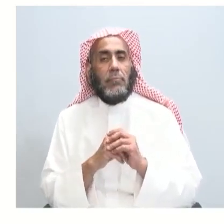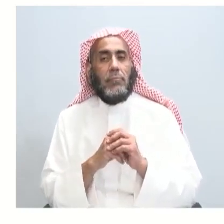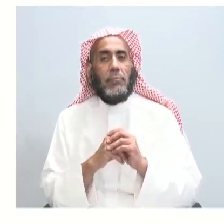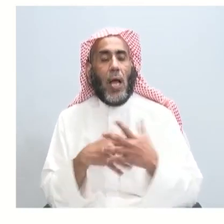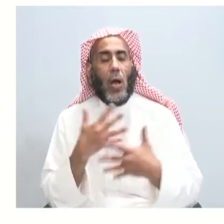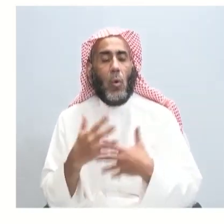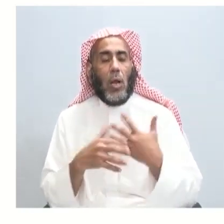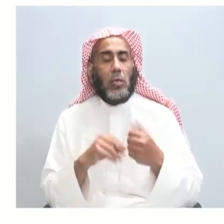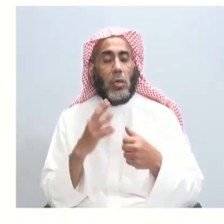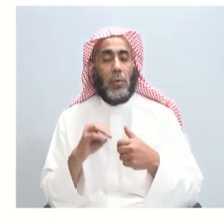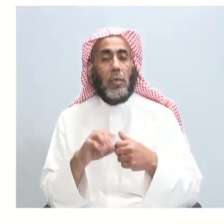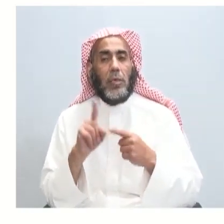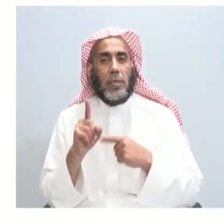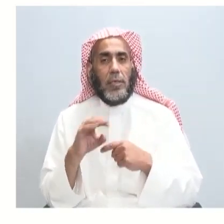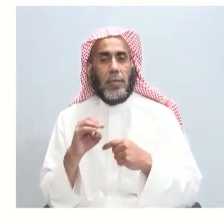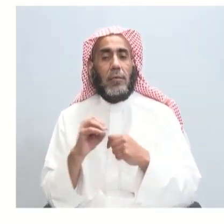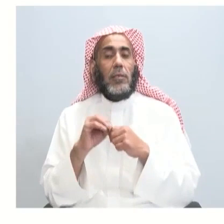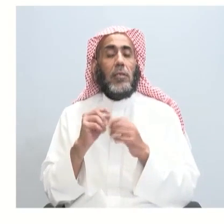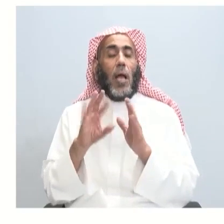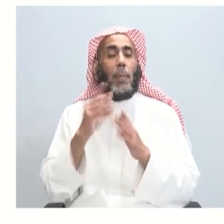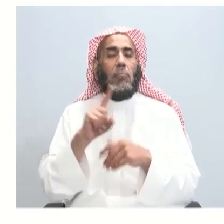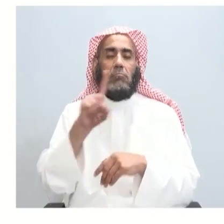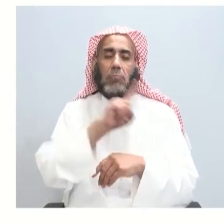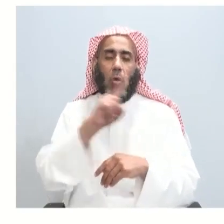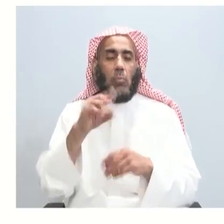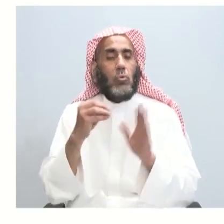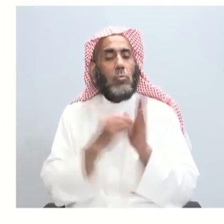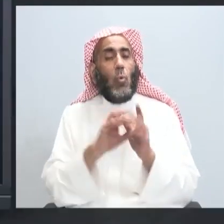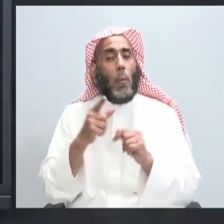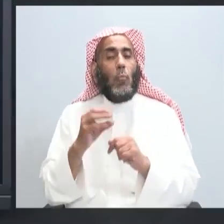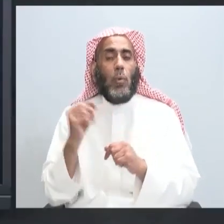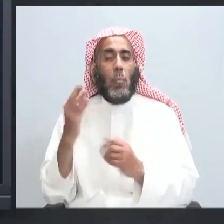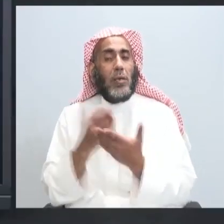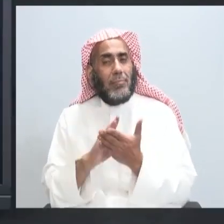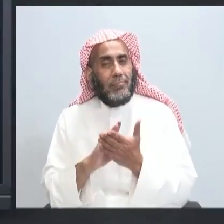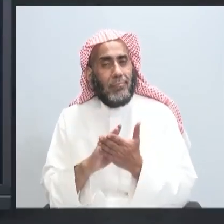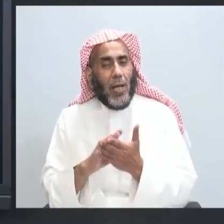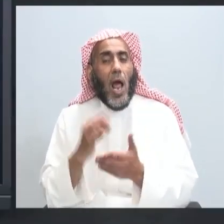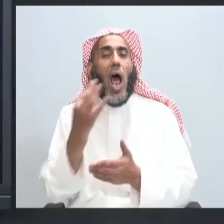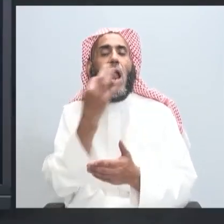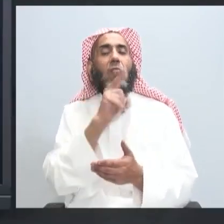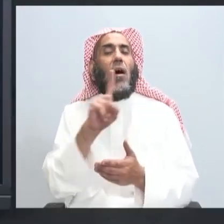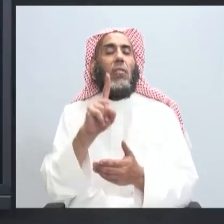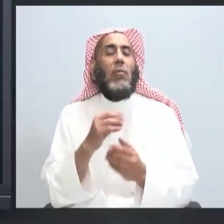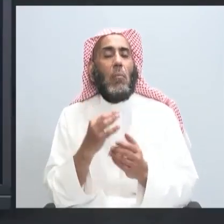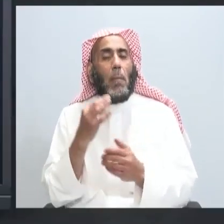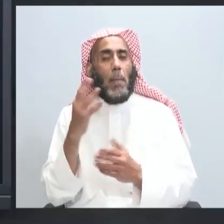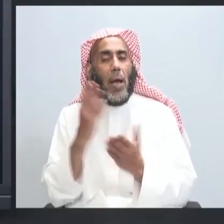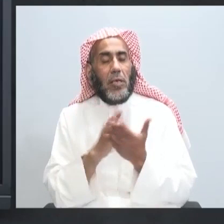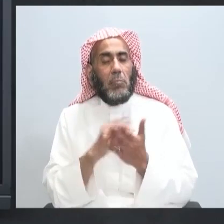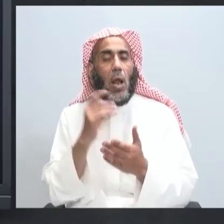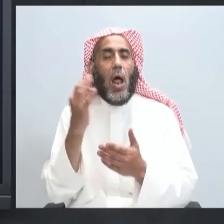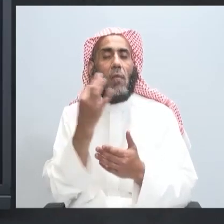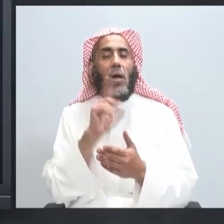الموضوعات جميل هنا كتاب العين لا لا يعد من معاجم الموضوعات وانما هو يعد من معاجم الالفاظ يعد من